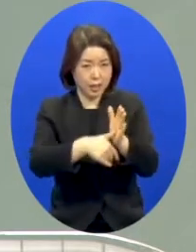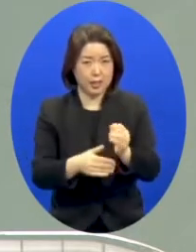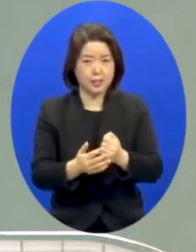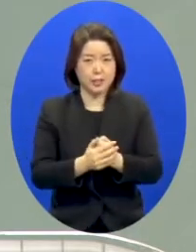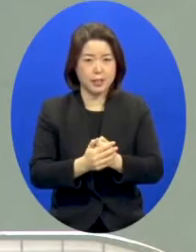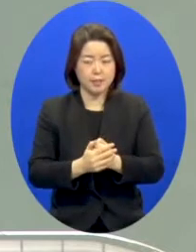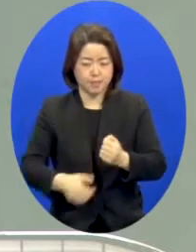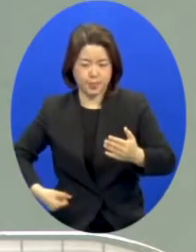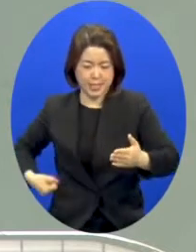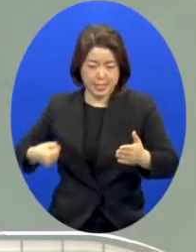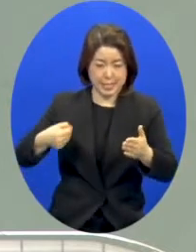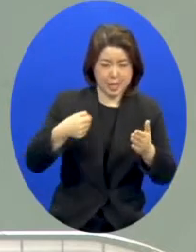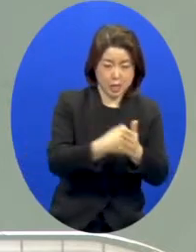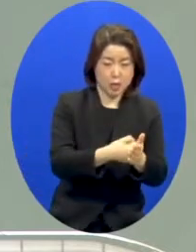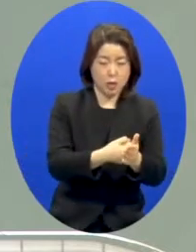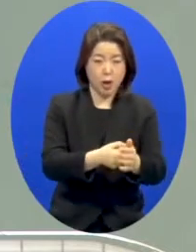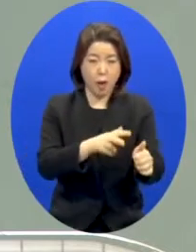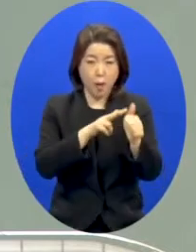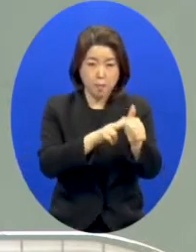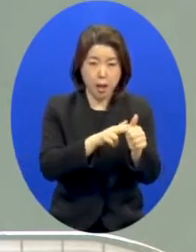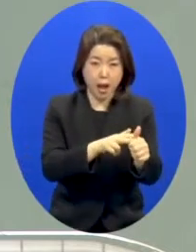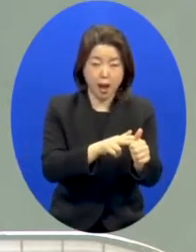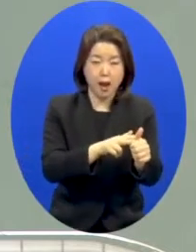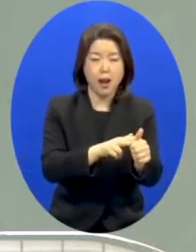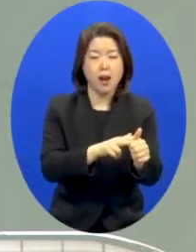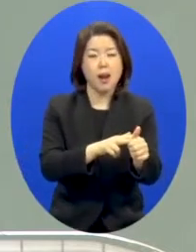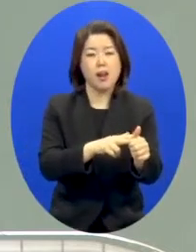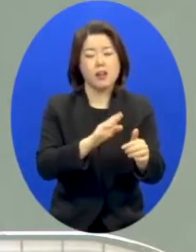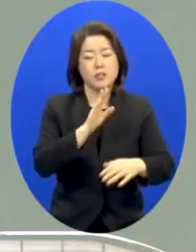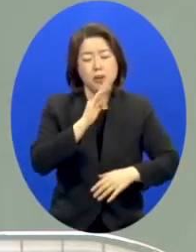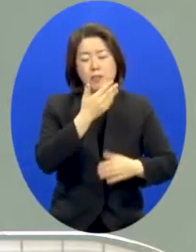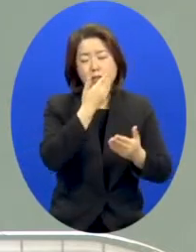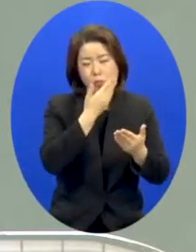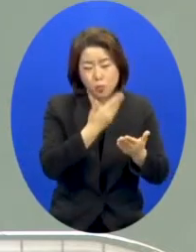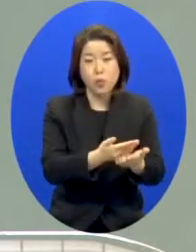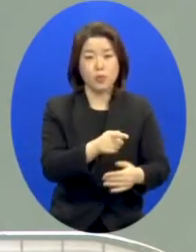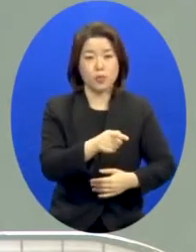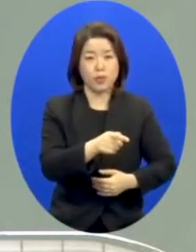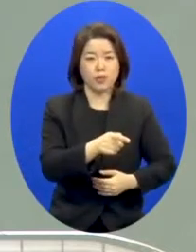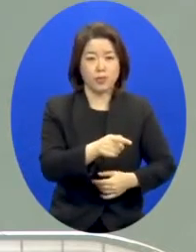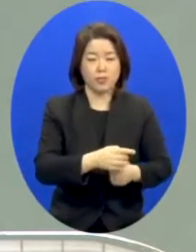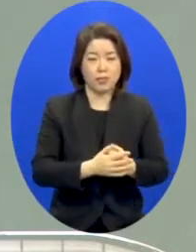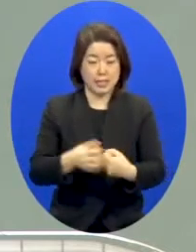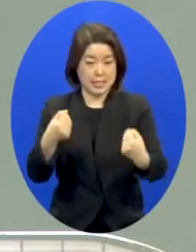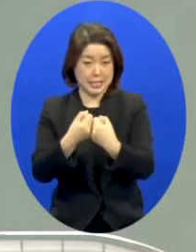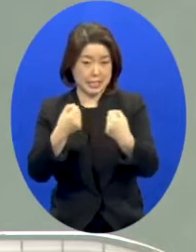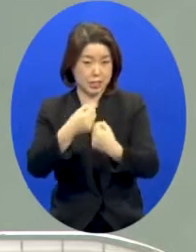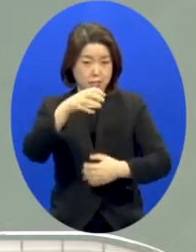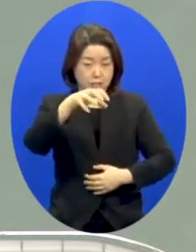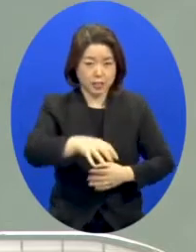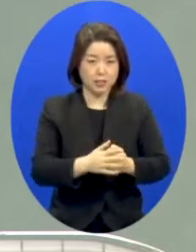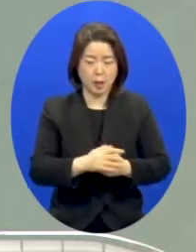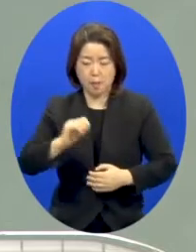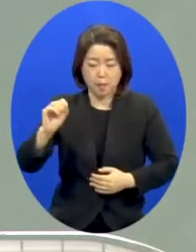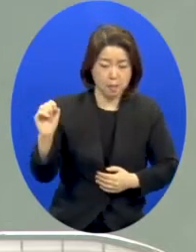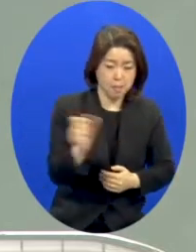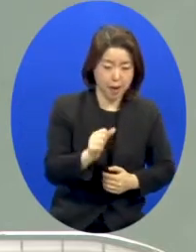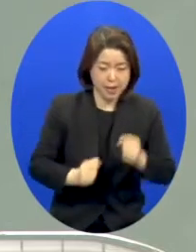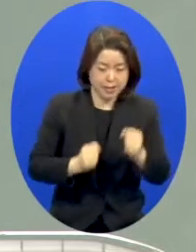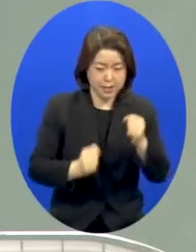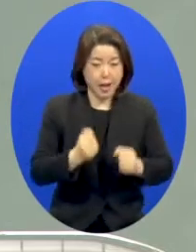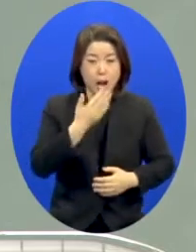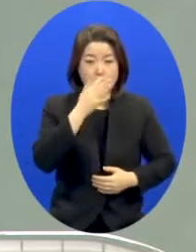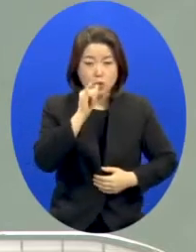용맹한 줌마 말은 얼마나 소중한 존재 입니까 전쟁터에서 빨리 달릴 수 있는 병사